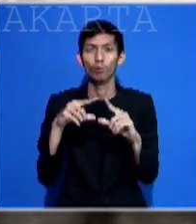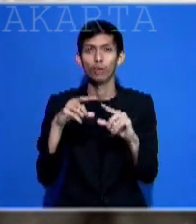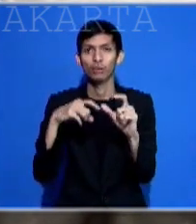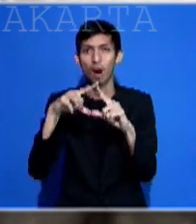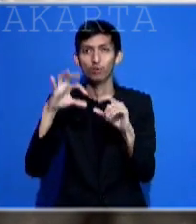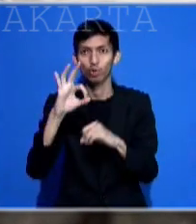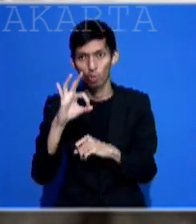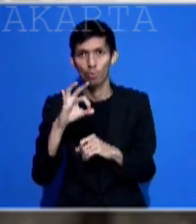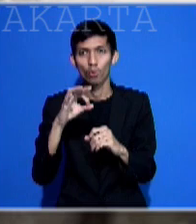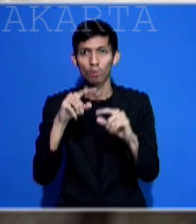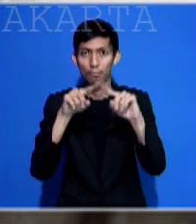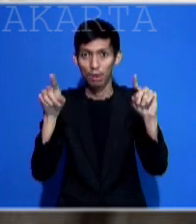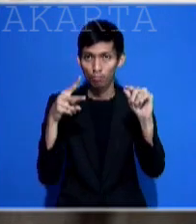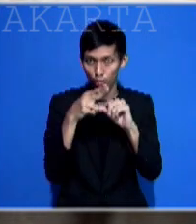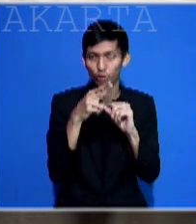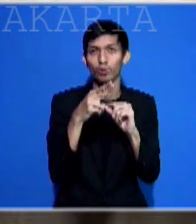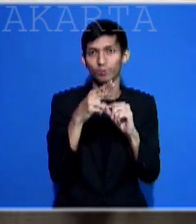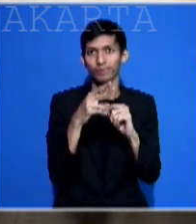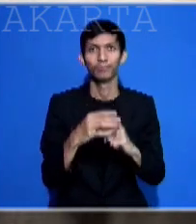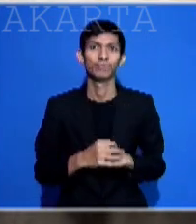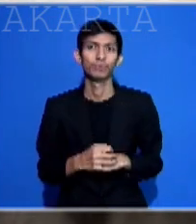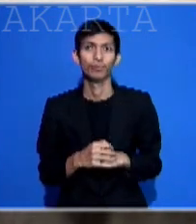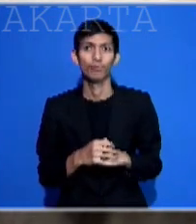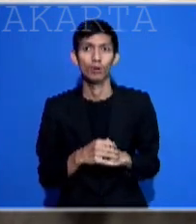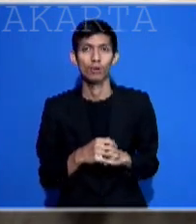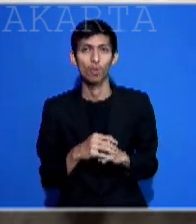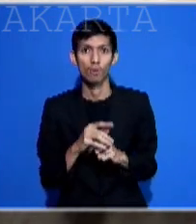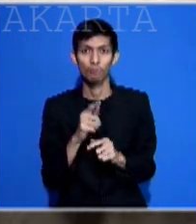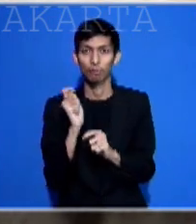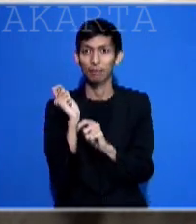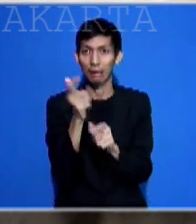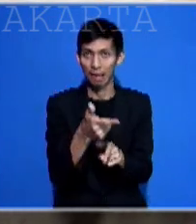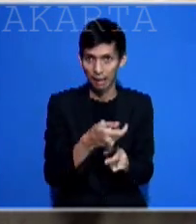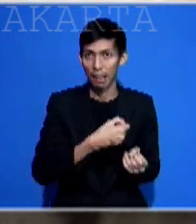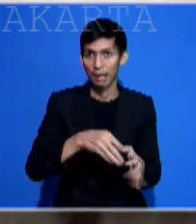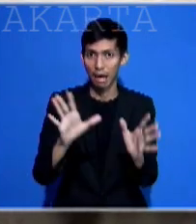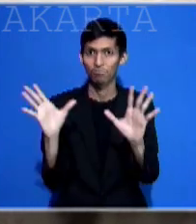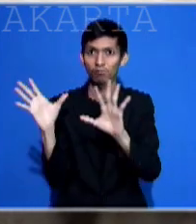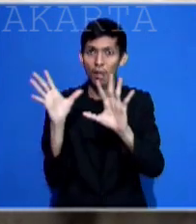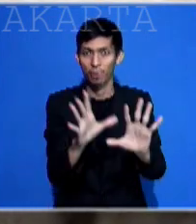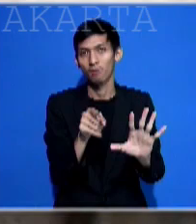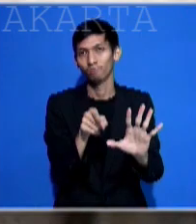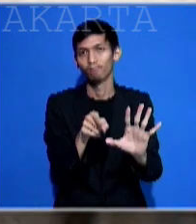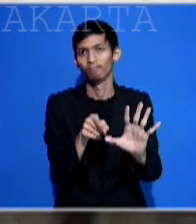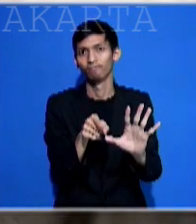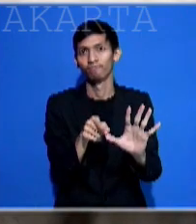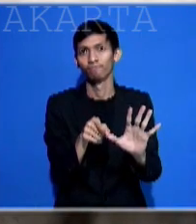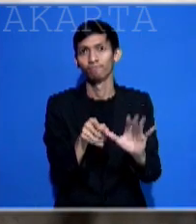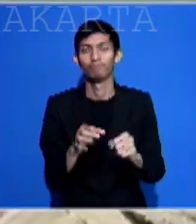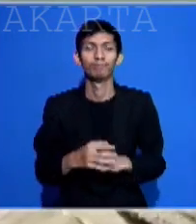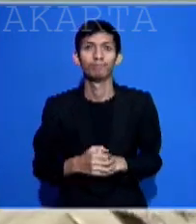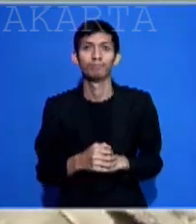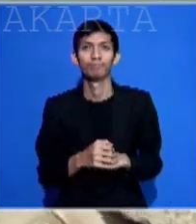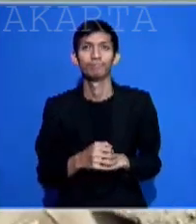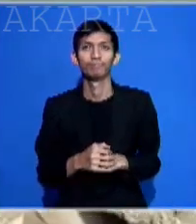gitu, kabelnya. Terus nelayan-nelayan pada datang nolong itu yang jaring tenggelam itu. Kan atasnya ada